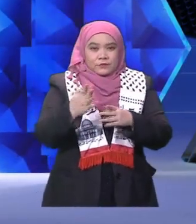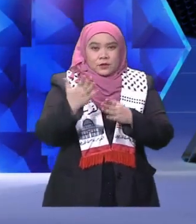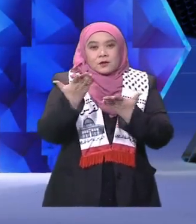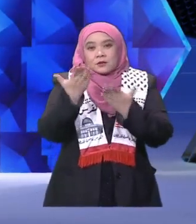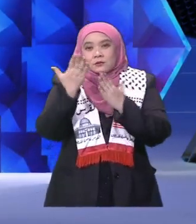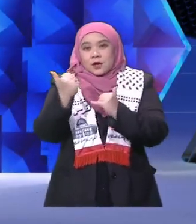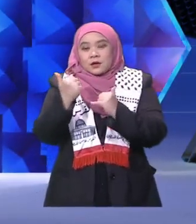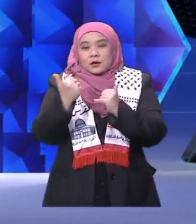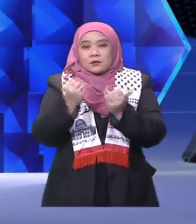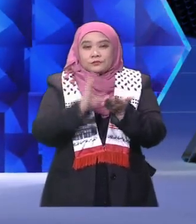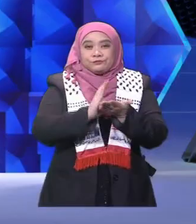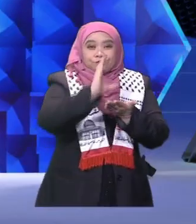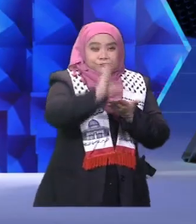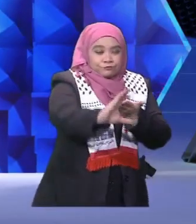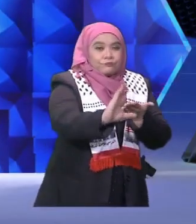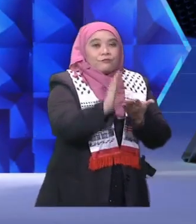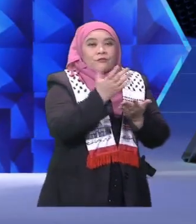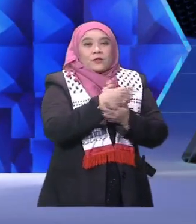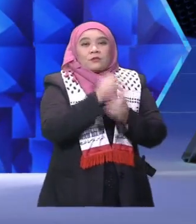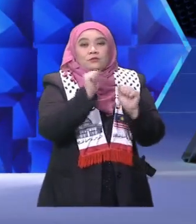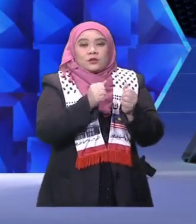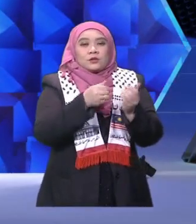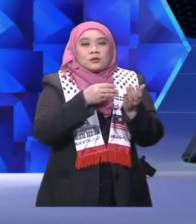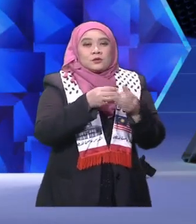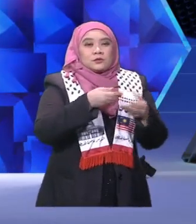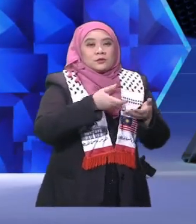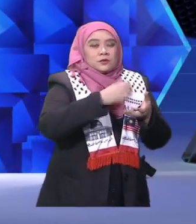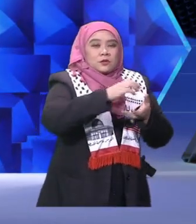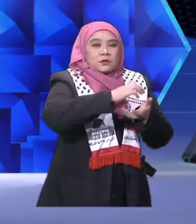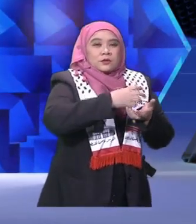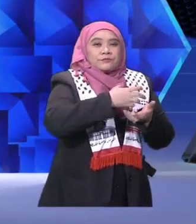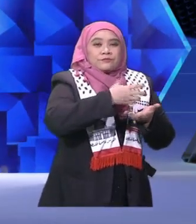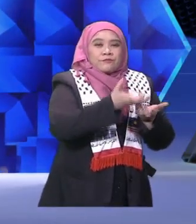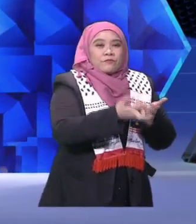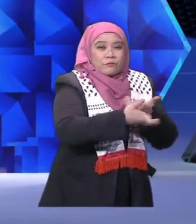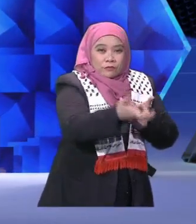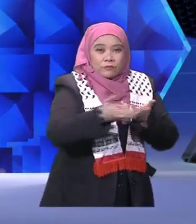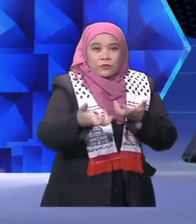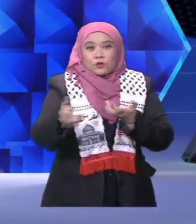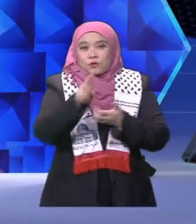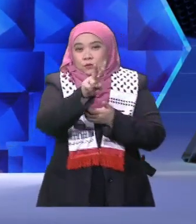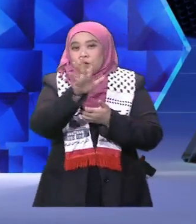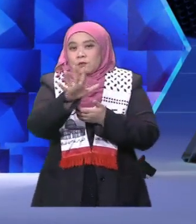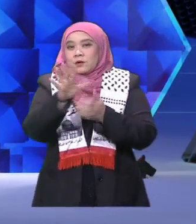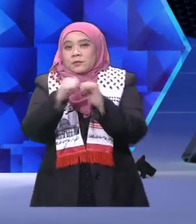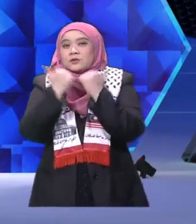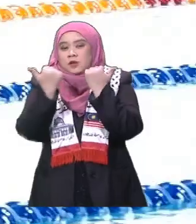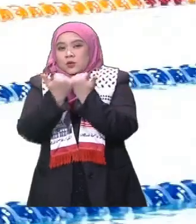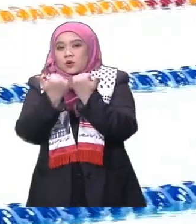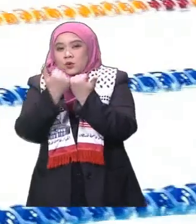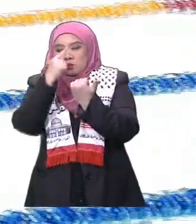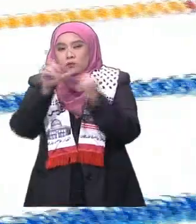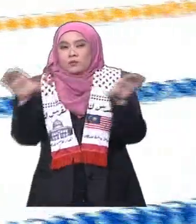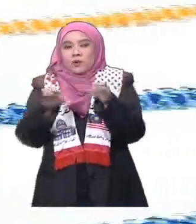kepada 25 persatuan sukan para kebangsaan bagi melaksanakan program akar umbi masing-masing.